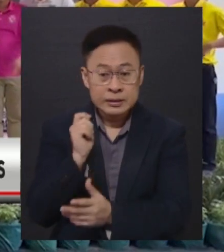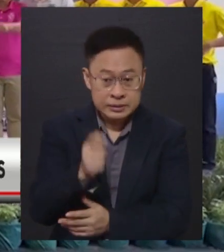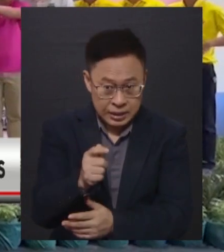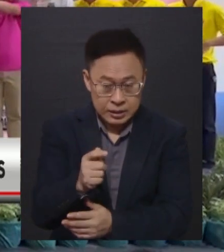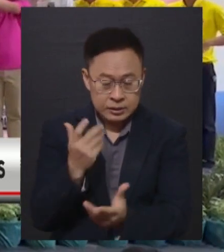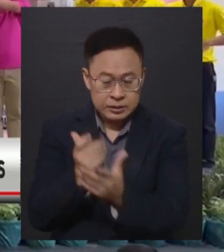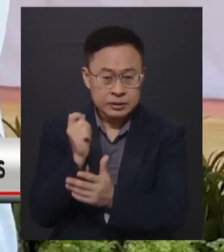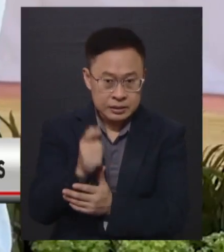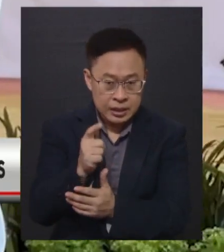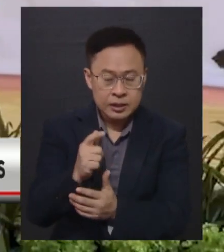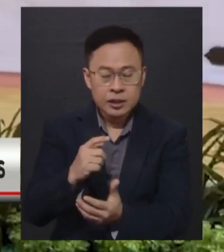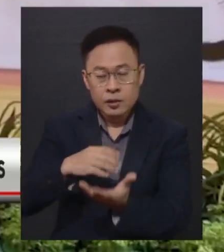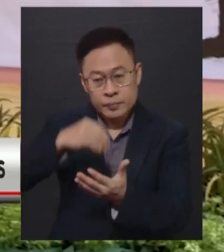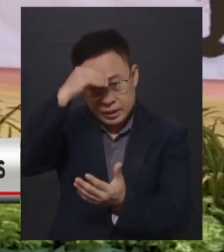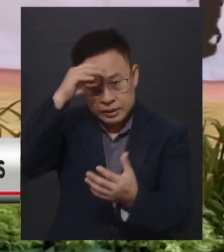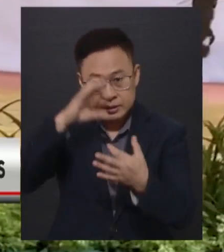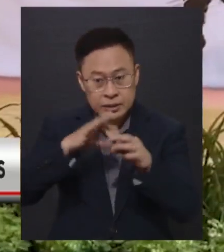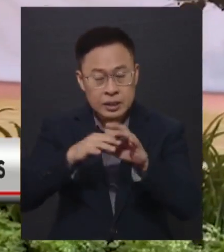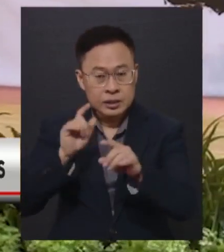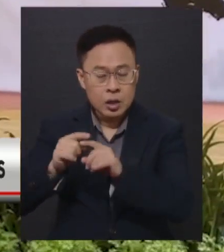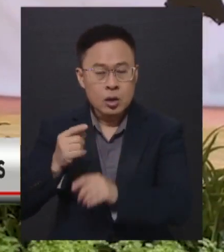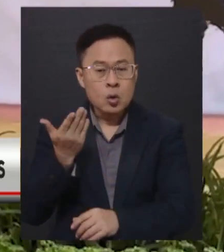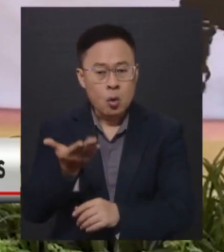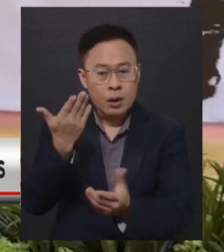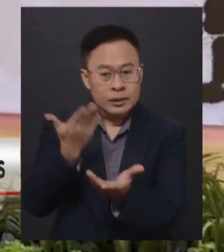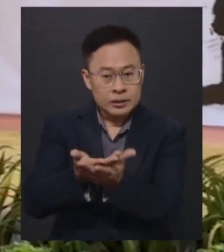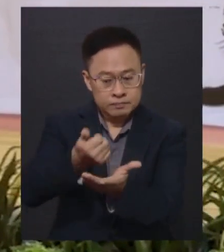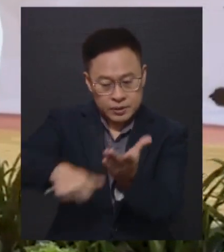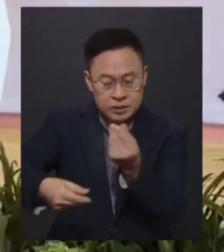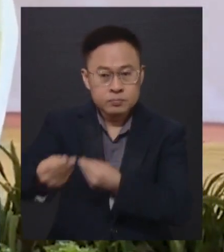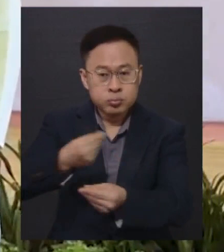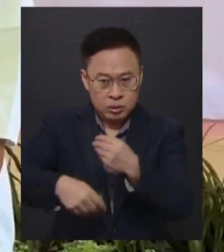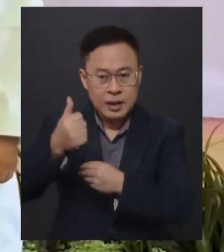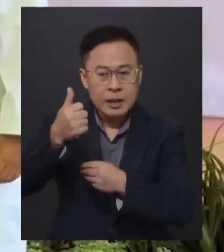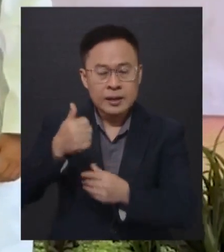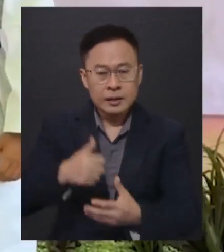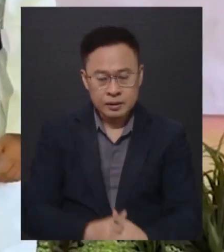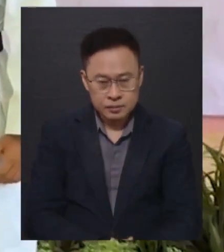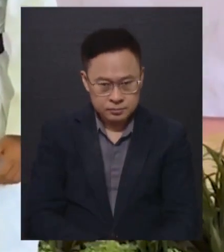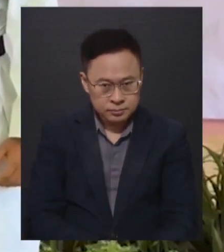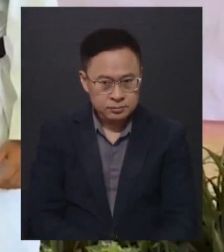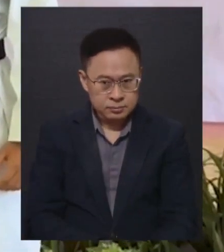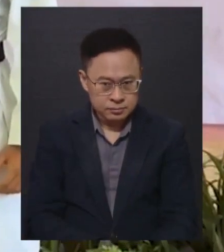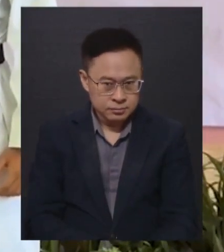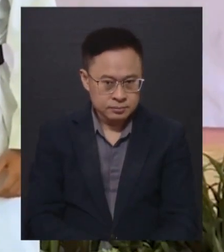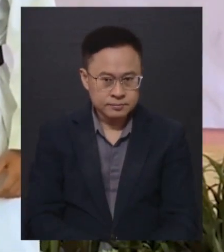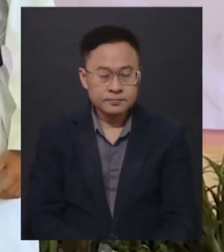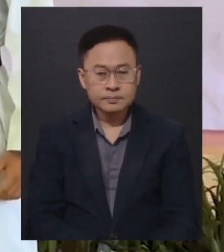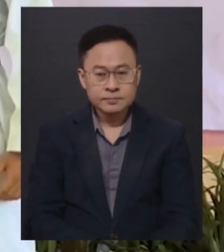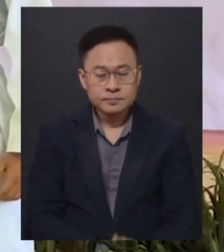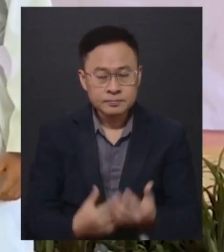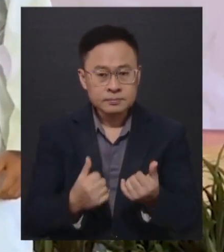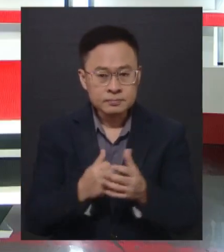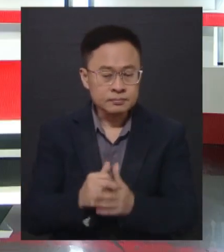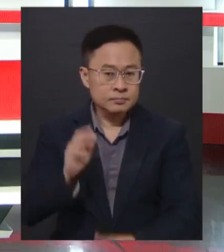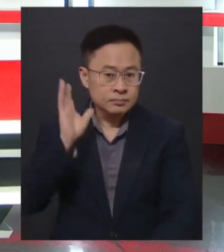ชนเยาวชนที่อนาคตจะเป็นกำลังสำคัญของชาติค่ะก็เป็นแนวคิดที่เชื่อว่าคุณพ่อคุณแม่หล